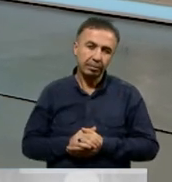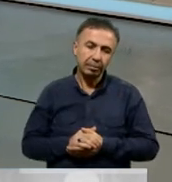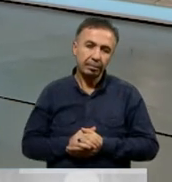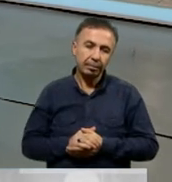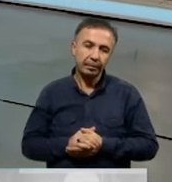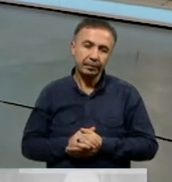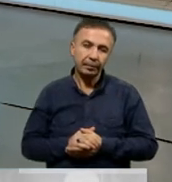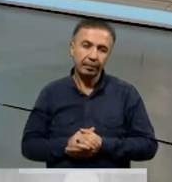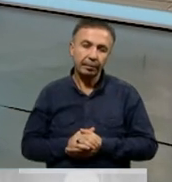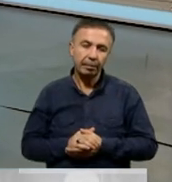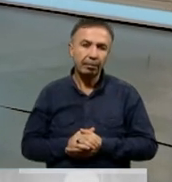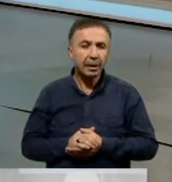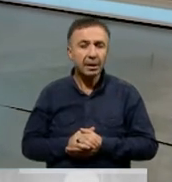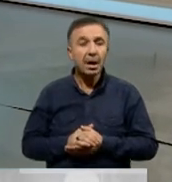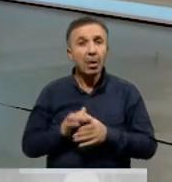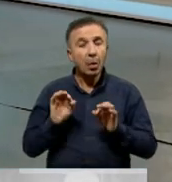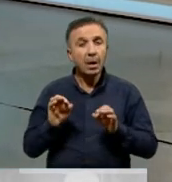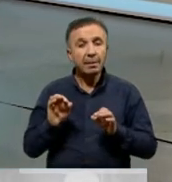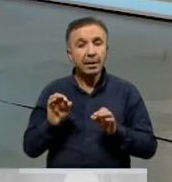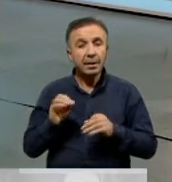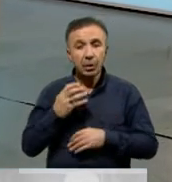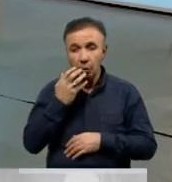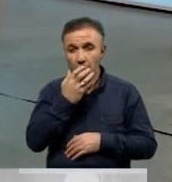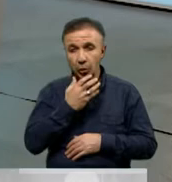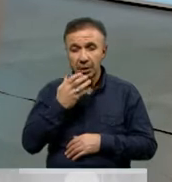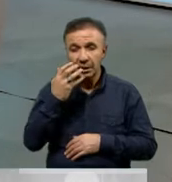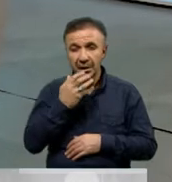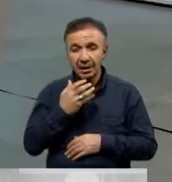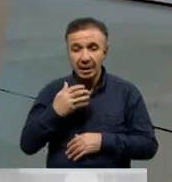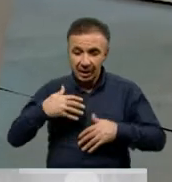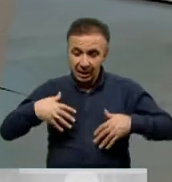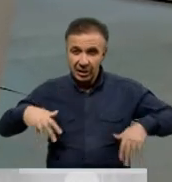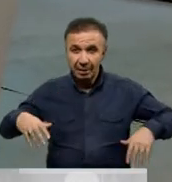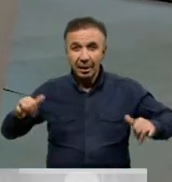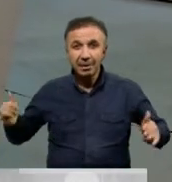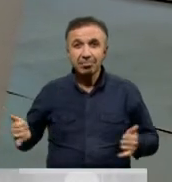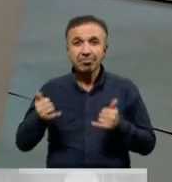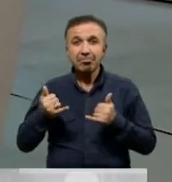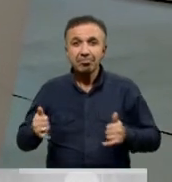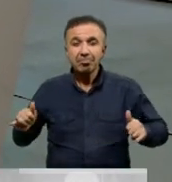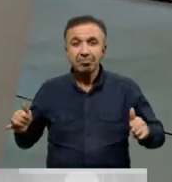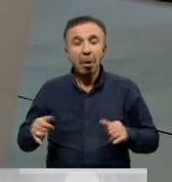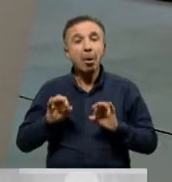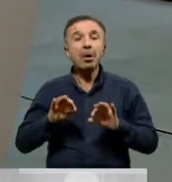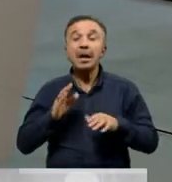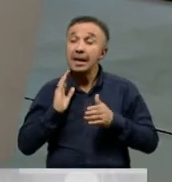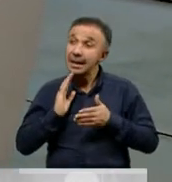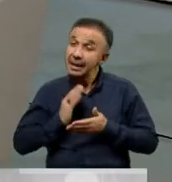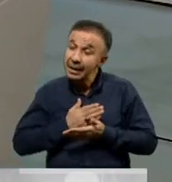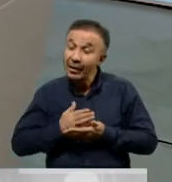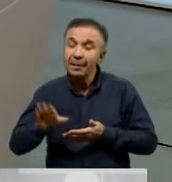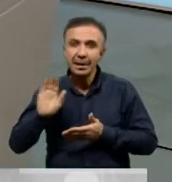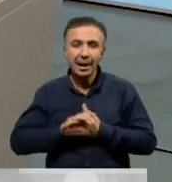peki öyle bir müzik ki cemaati oynatıyor öyleydi devam edemez uzunla bir namaz